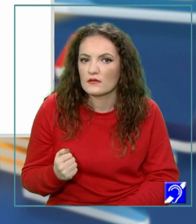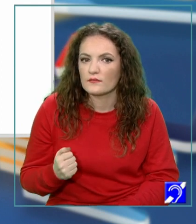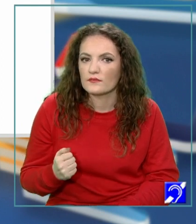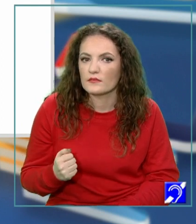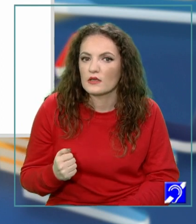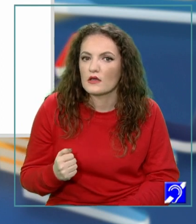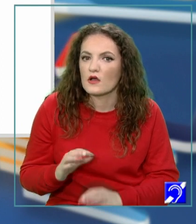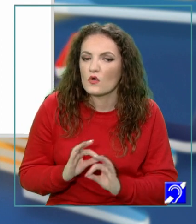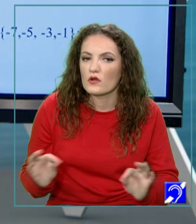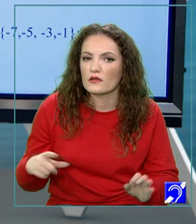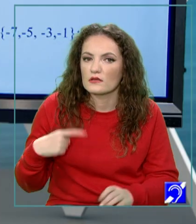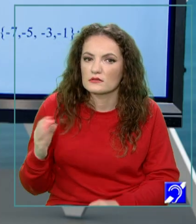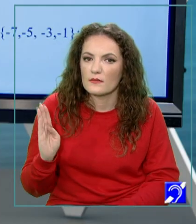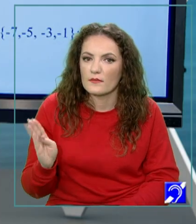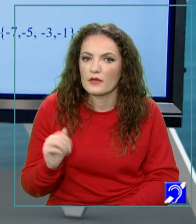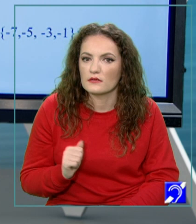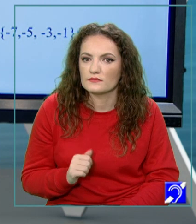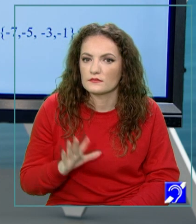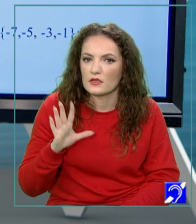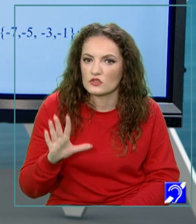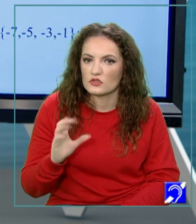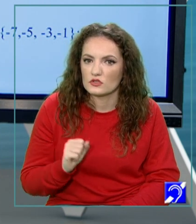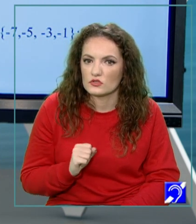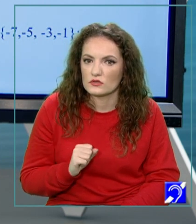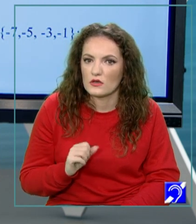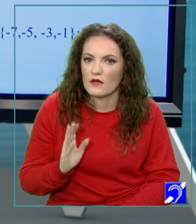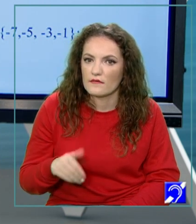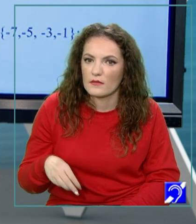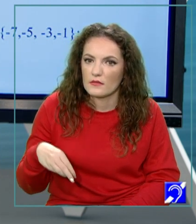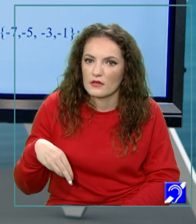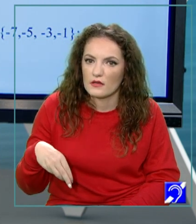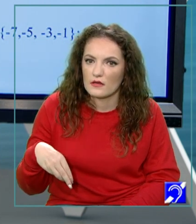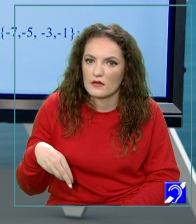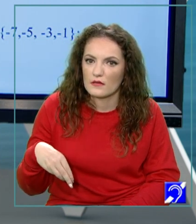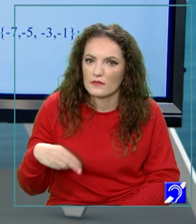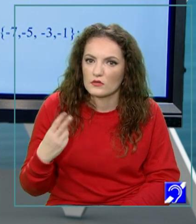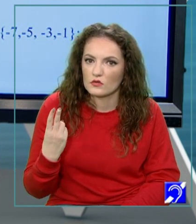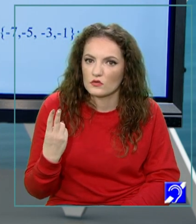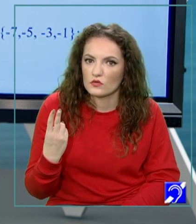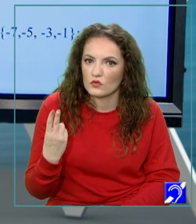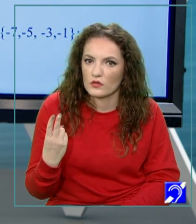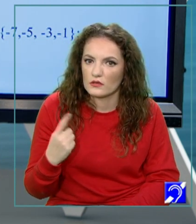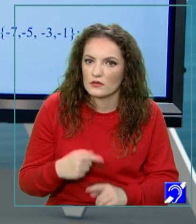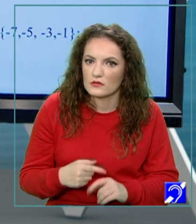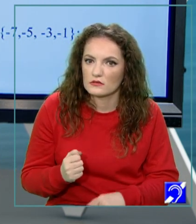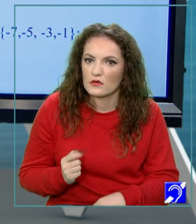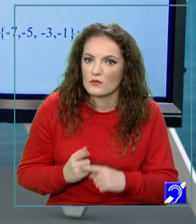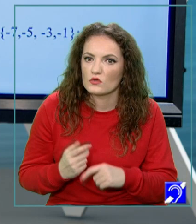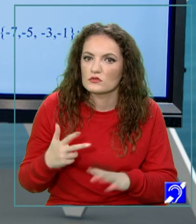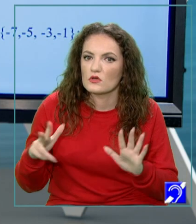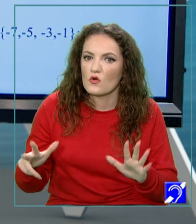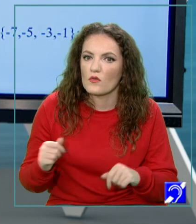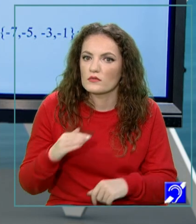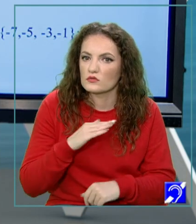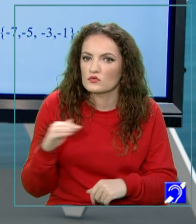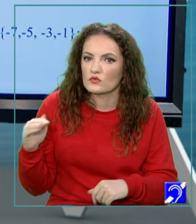meu corect este punctul B. Exercițiul 5. Se consideră M mare expresia de forma 2x plus 8 supra x pătrat